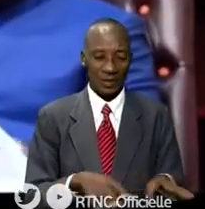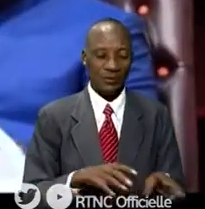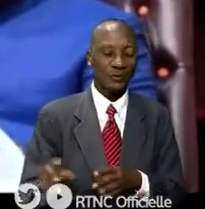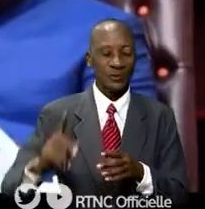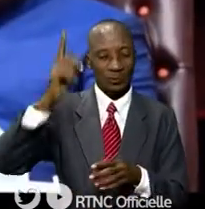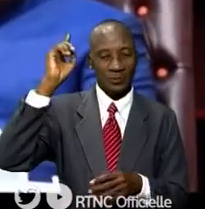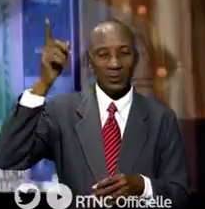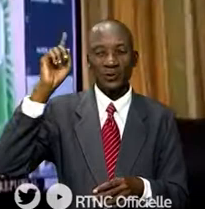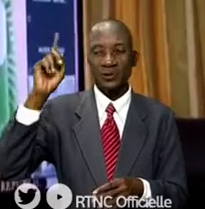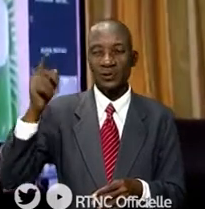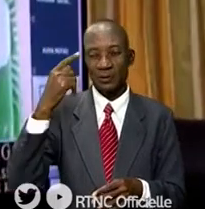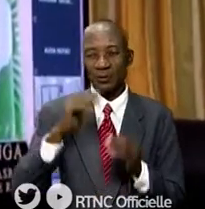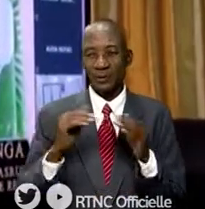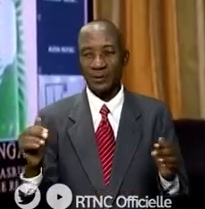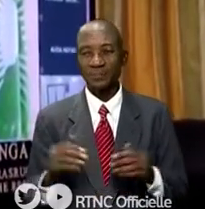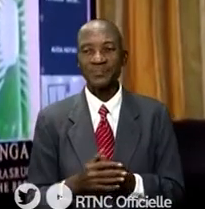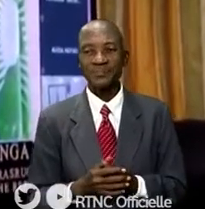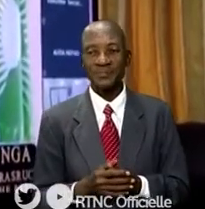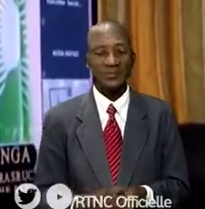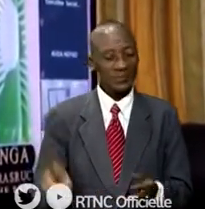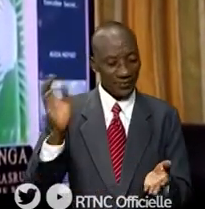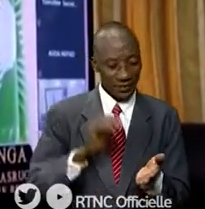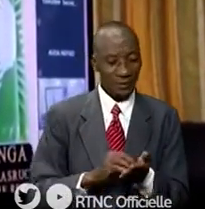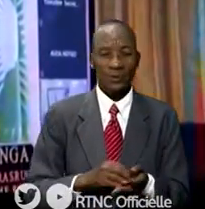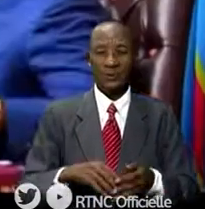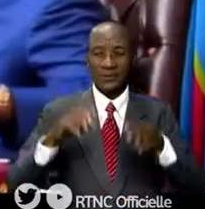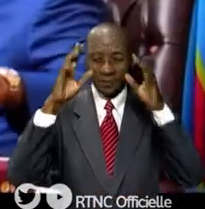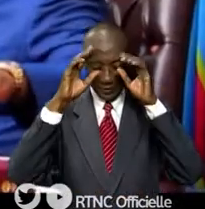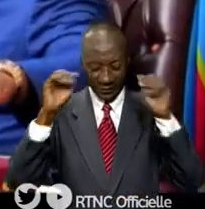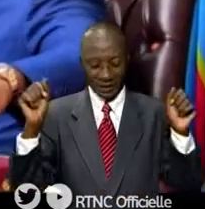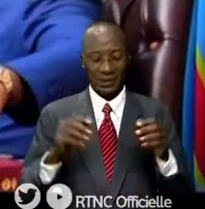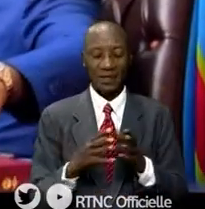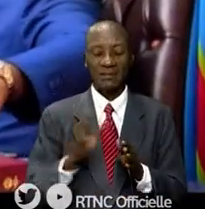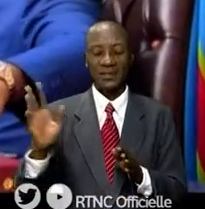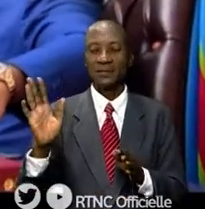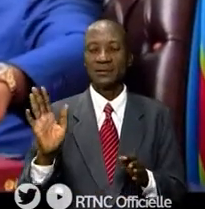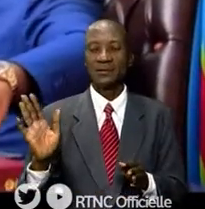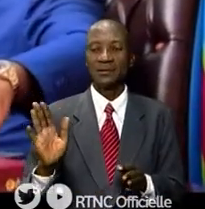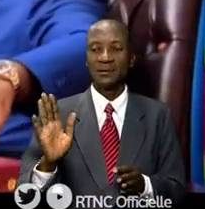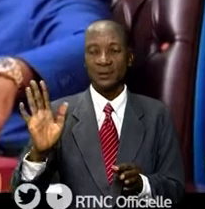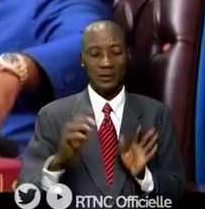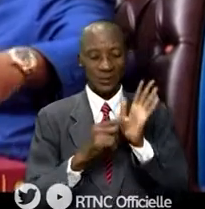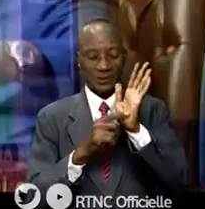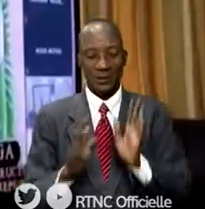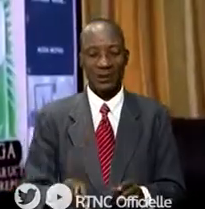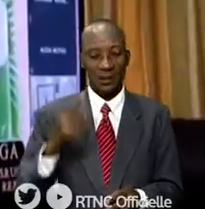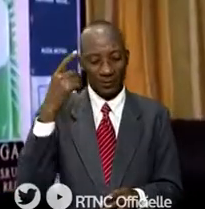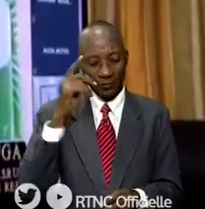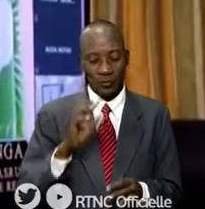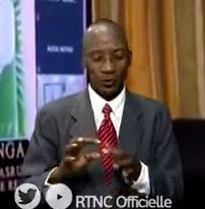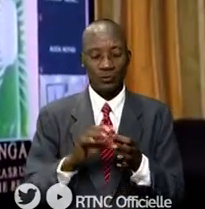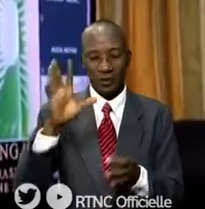prioritaire PAP. Intervenant après le chef de l'État, le haut représentant de l'Union africaine pour le développement des infrastructures en Afrique,